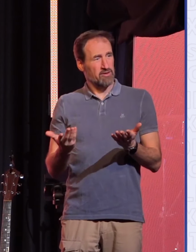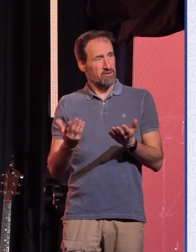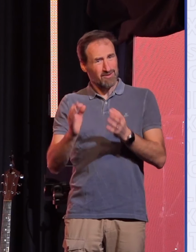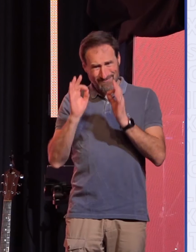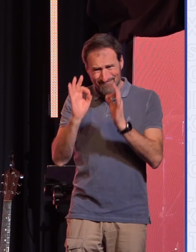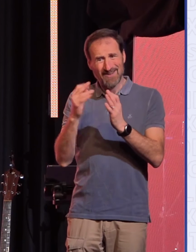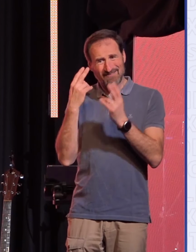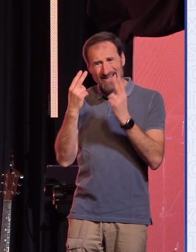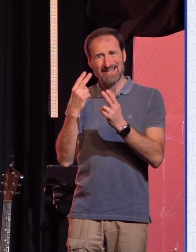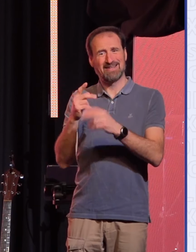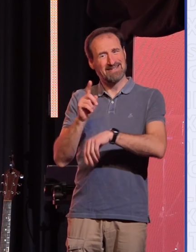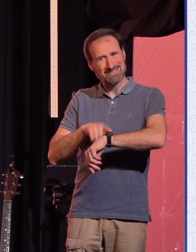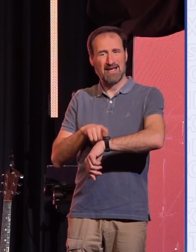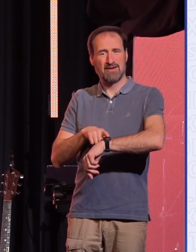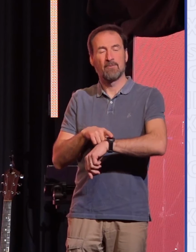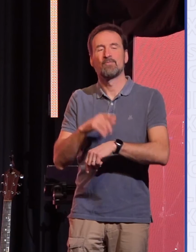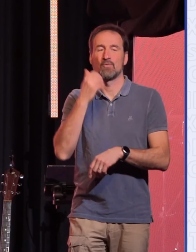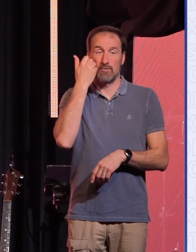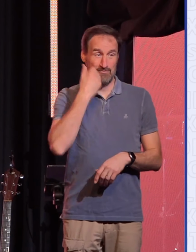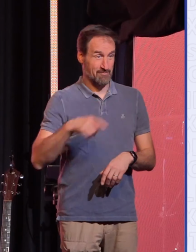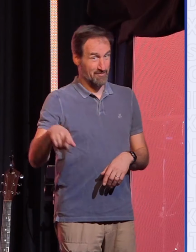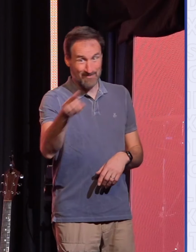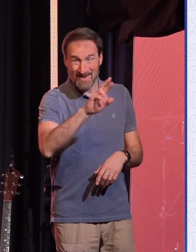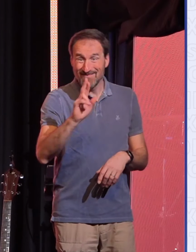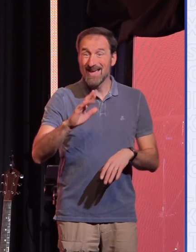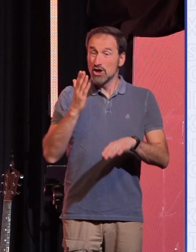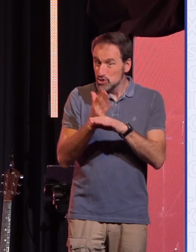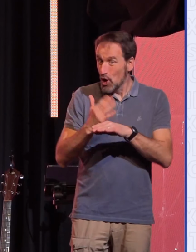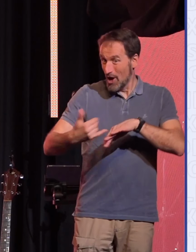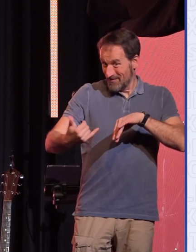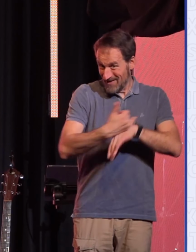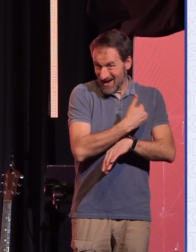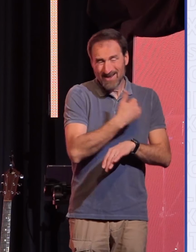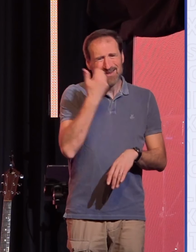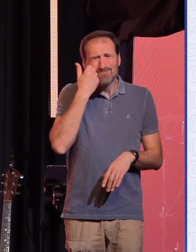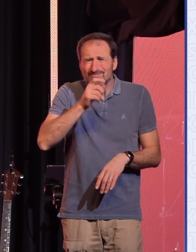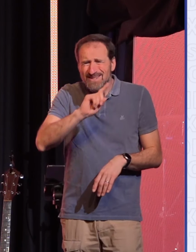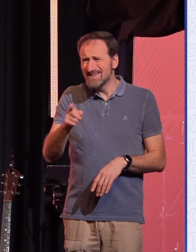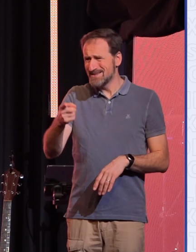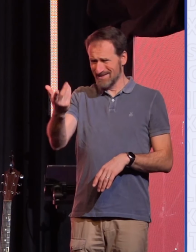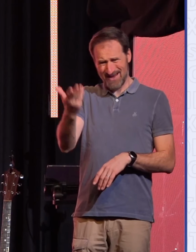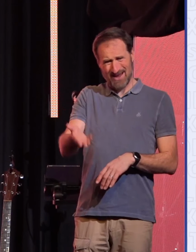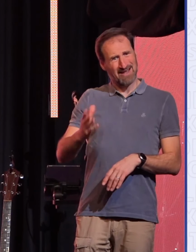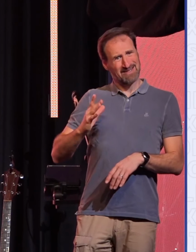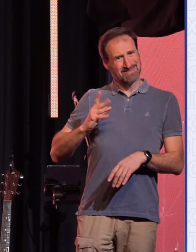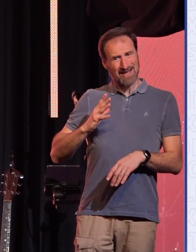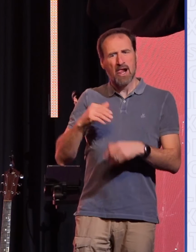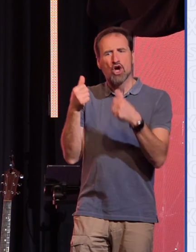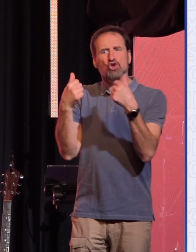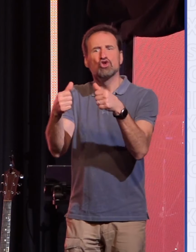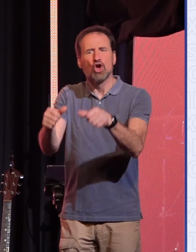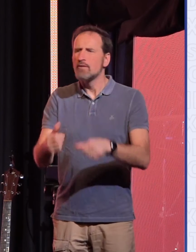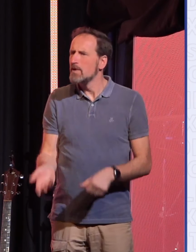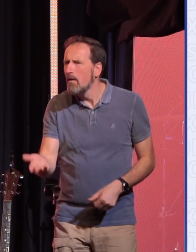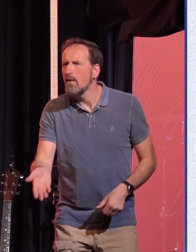baut bitte keinen Druck auf, sondern unterstützt sie auf dem Weg. Aber dazu sage ich nachher noch